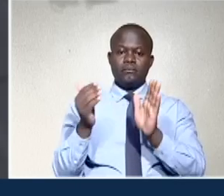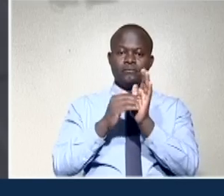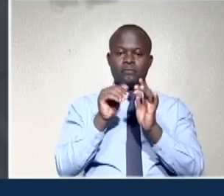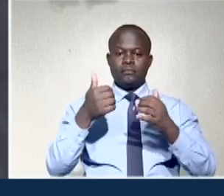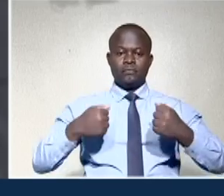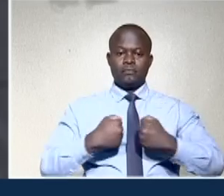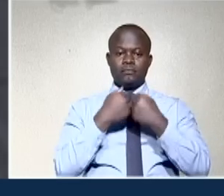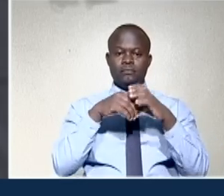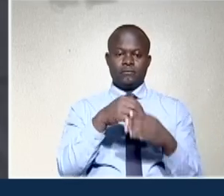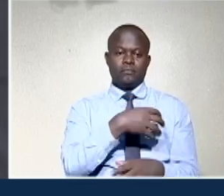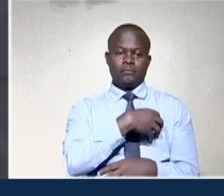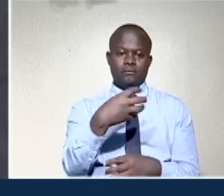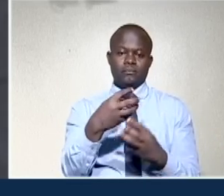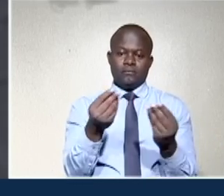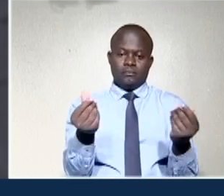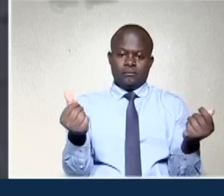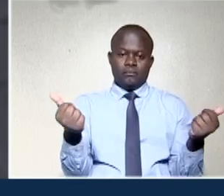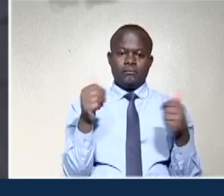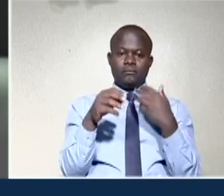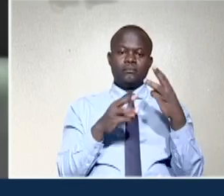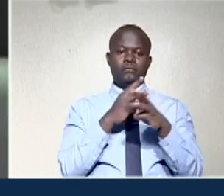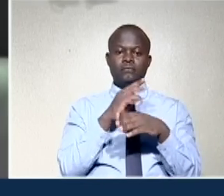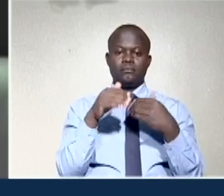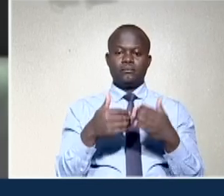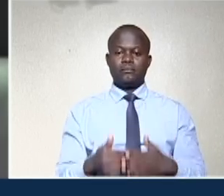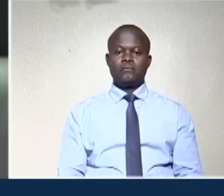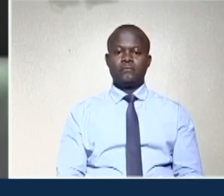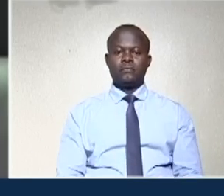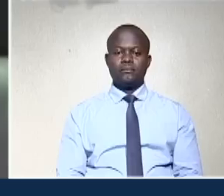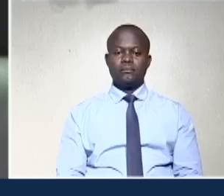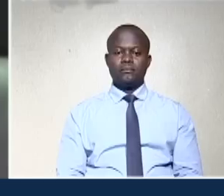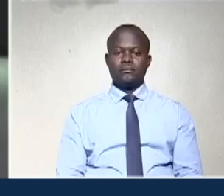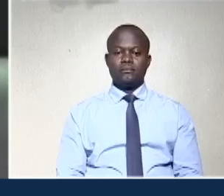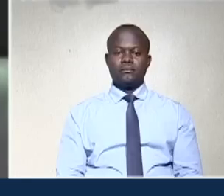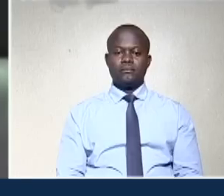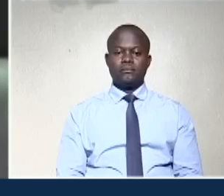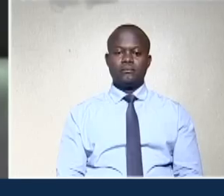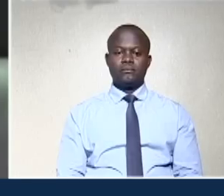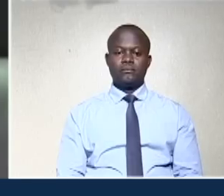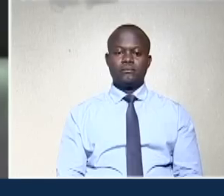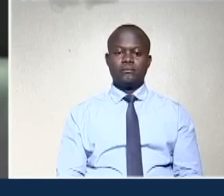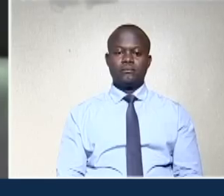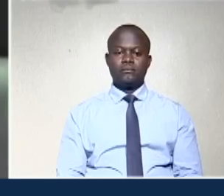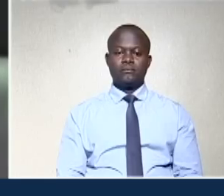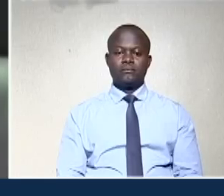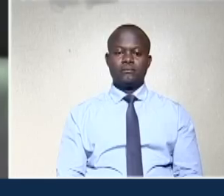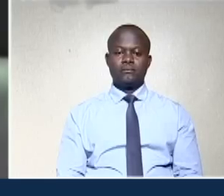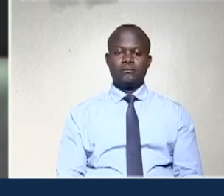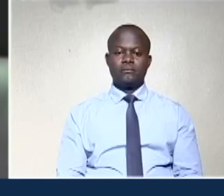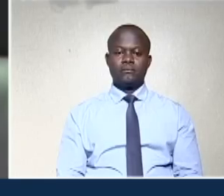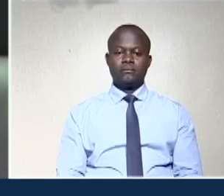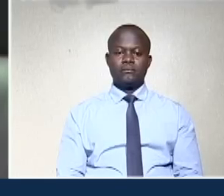izindi ngaruka zirimo iz'ubukungu zigashegesha abatuye isi. Inevitably, everyone will have something to